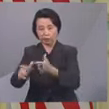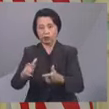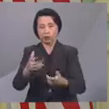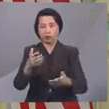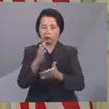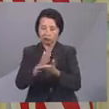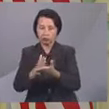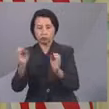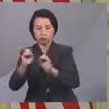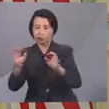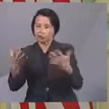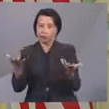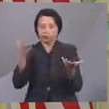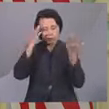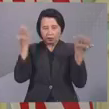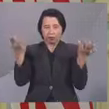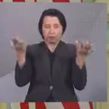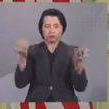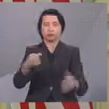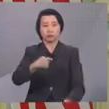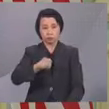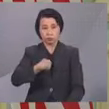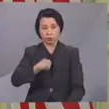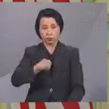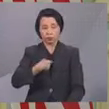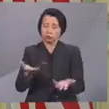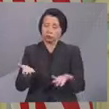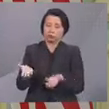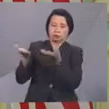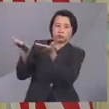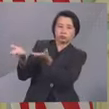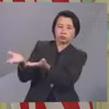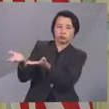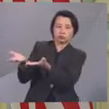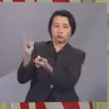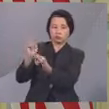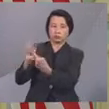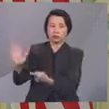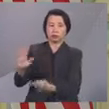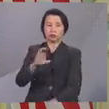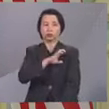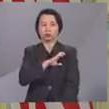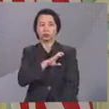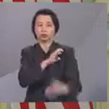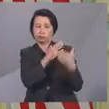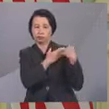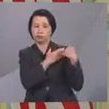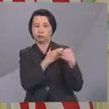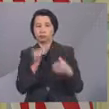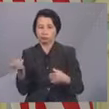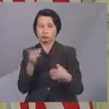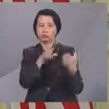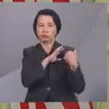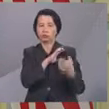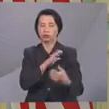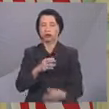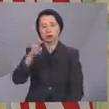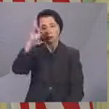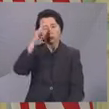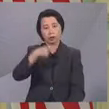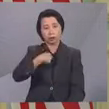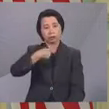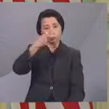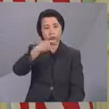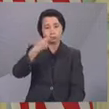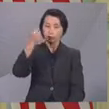ada kebenaran. Saya serahkan kepada pihak PDRM, pihak polis. Seperti saya kata tadi